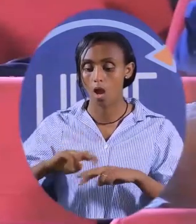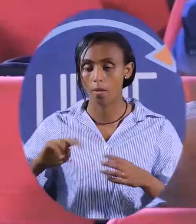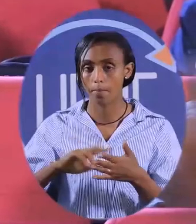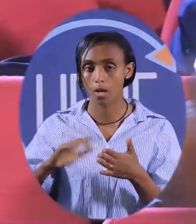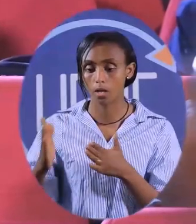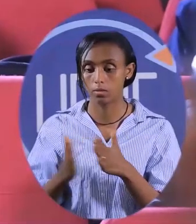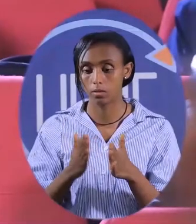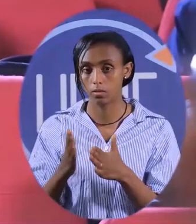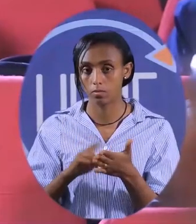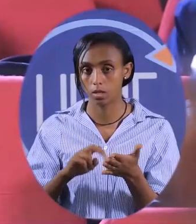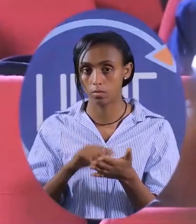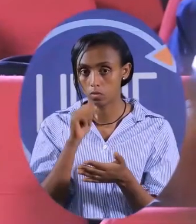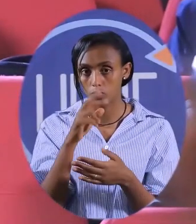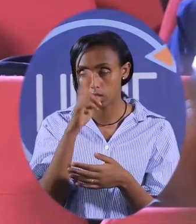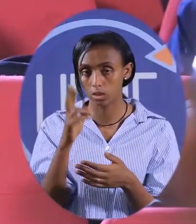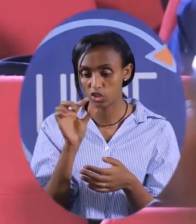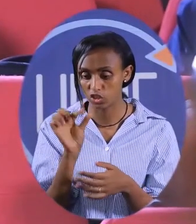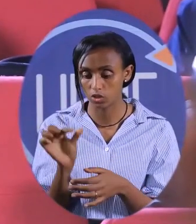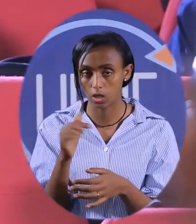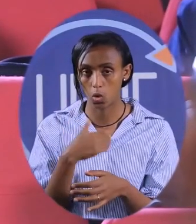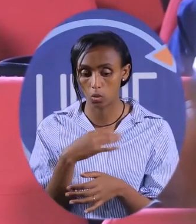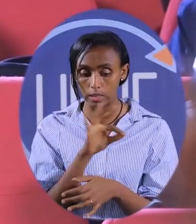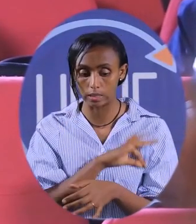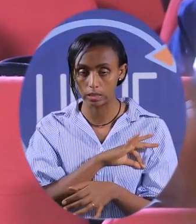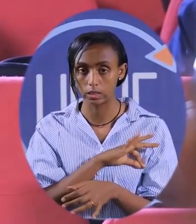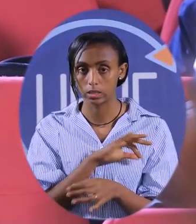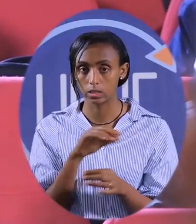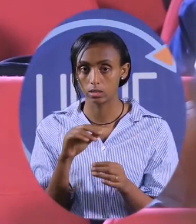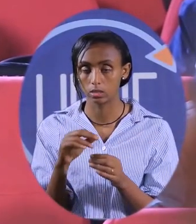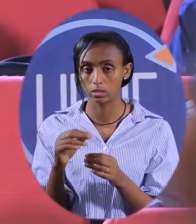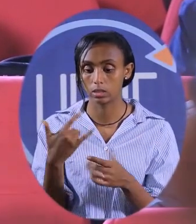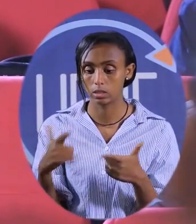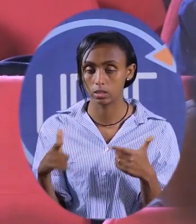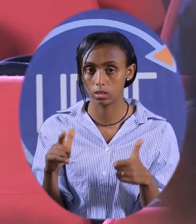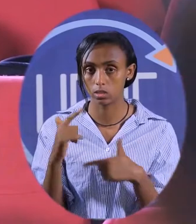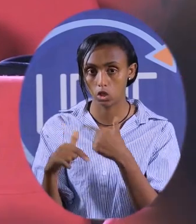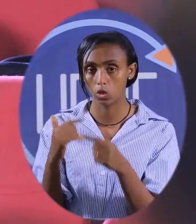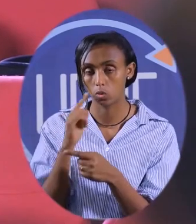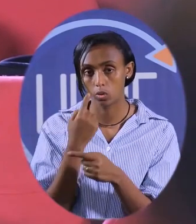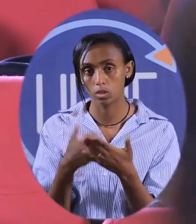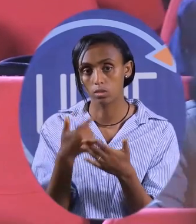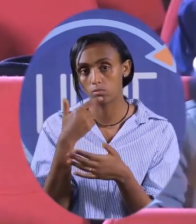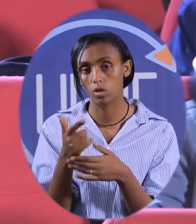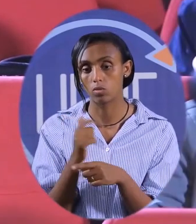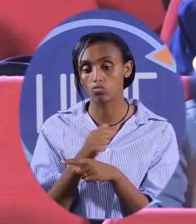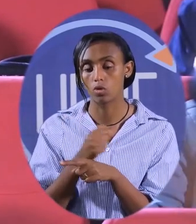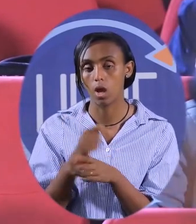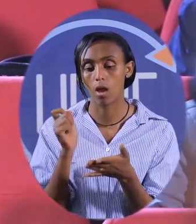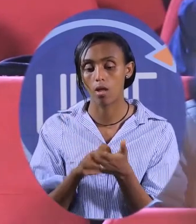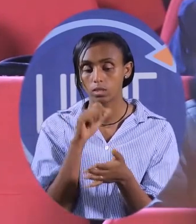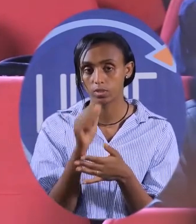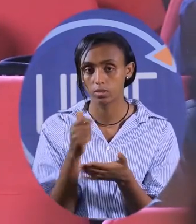ምክንያት በጣም ትንሽ የተገኘውን የቅጥር ድል እንኳን ወደ የመቀጣሪ ተቋማት ሲሄዱ እንደዚህ የሚባል ሙያ